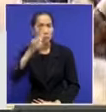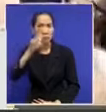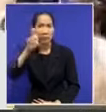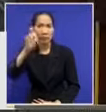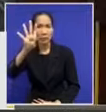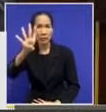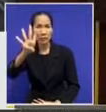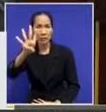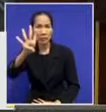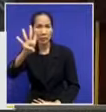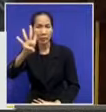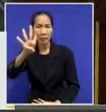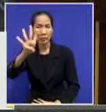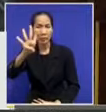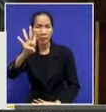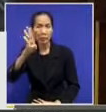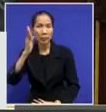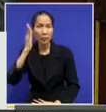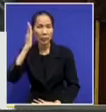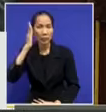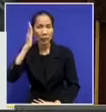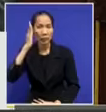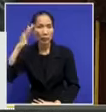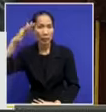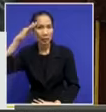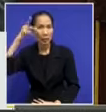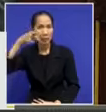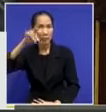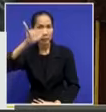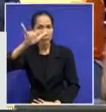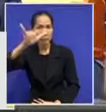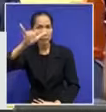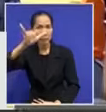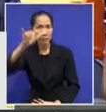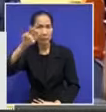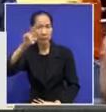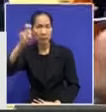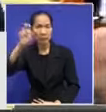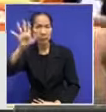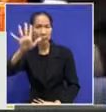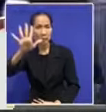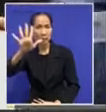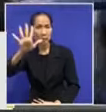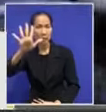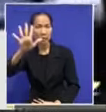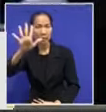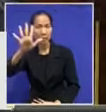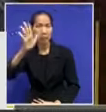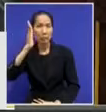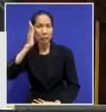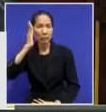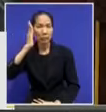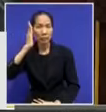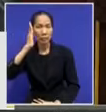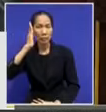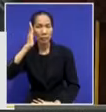พลตรีทรงกฎทิพรัตน ์พลเอกประยุทธ์จันทร์โอชาครับ 205นายทรงเดช